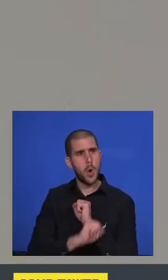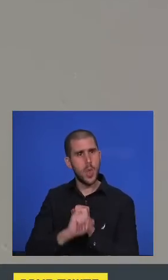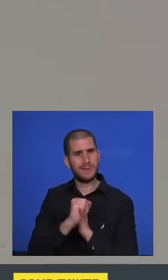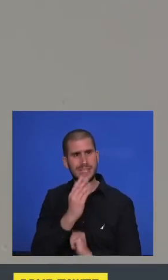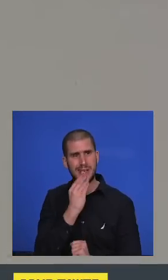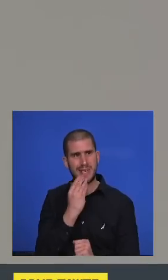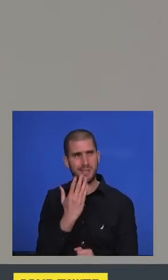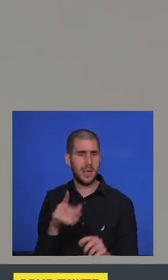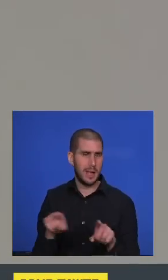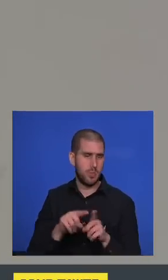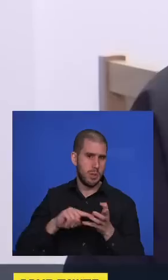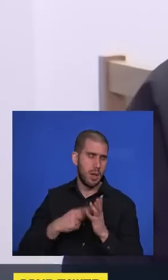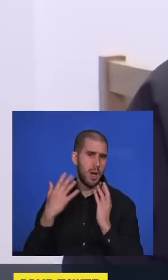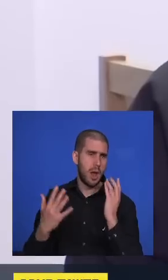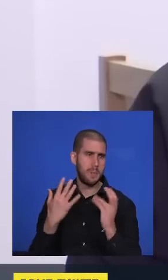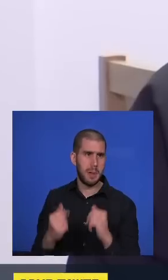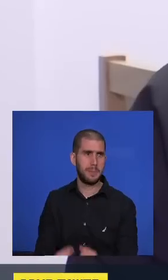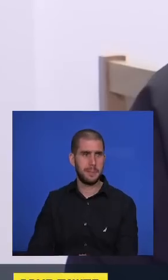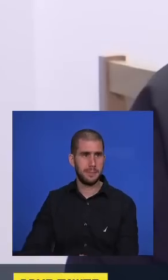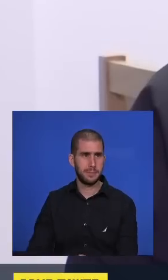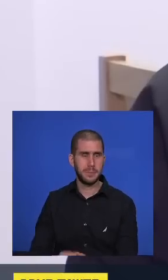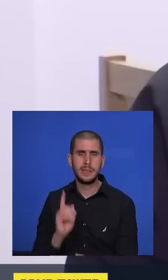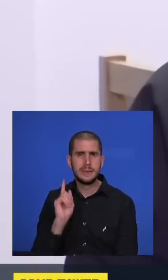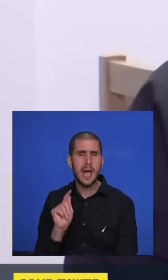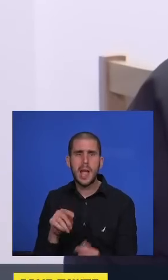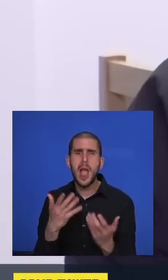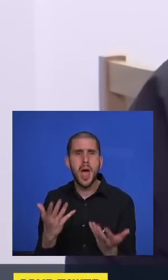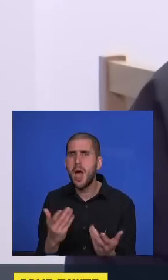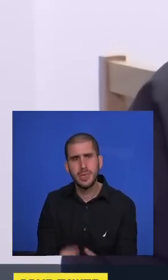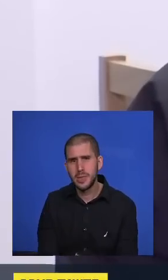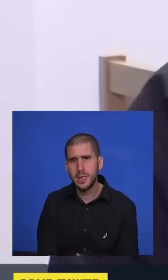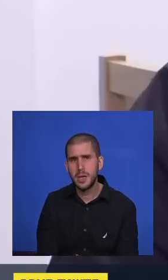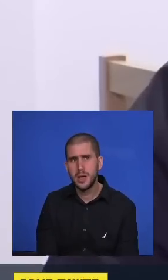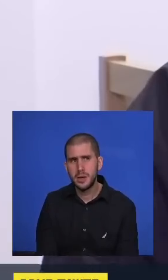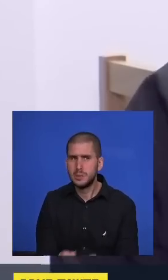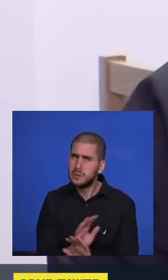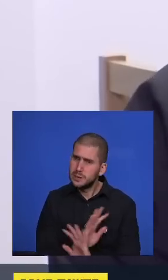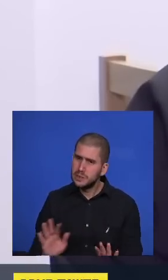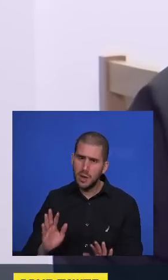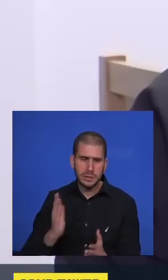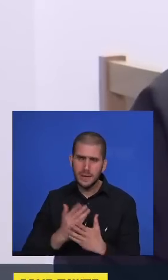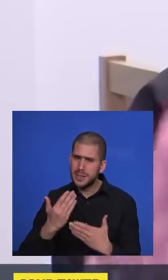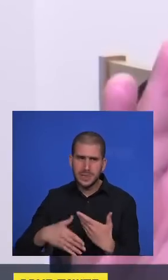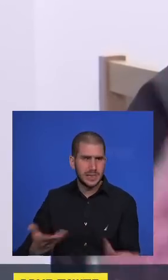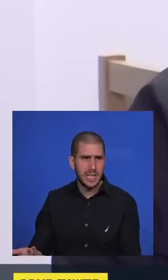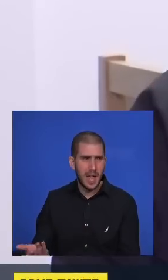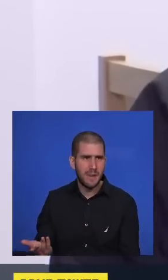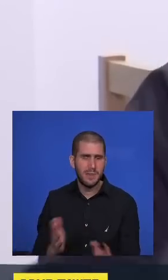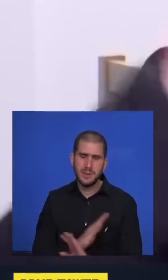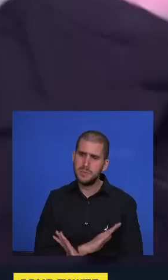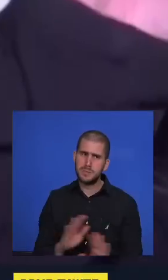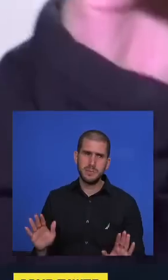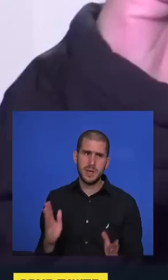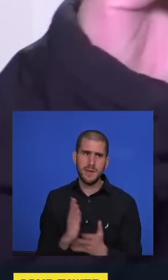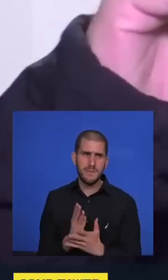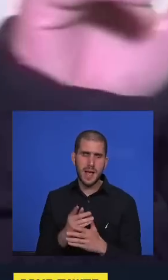העברית כפי שתמיד חלמה. לאן צריך נגיע? זהו, זה קראת הסוף. עד בו עברנו